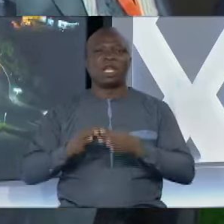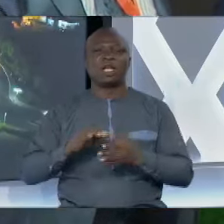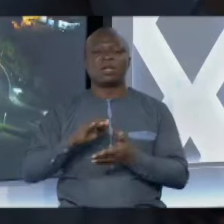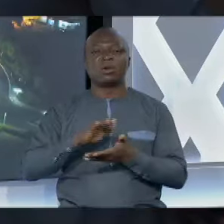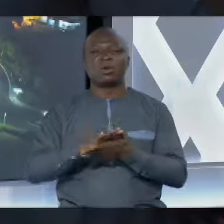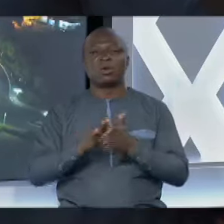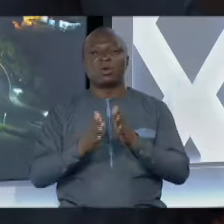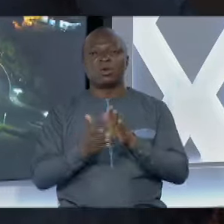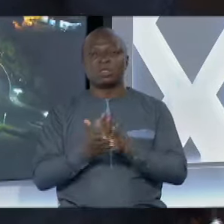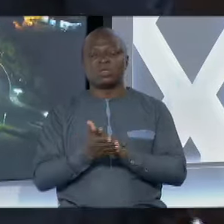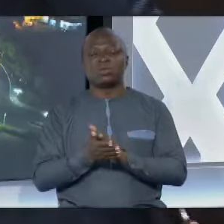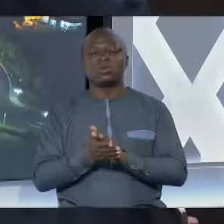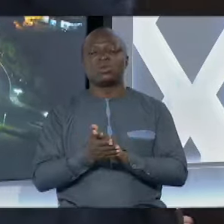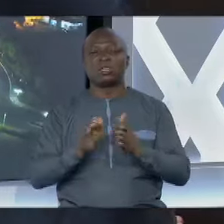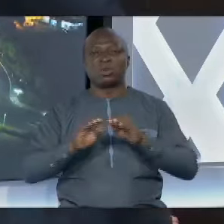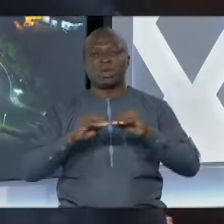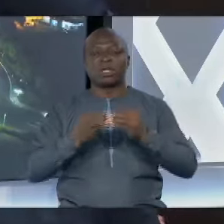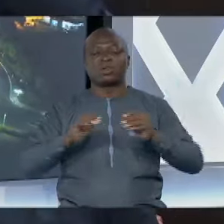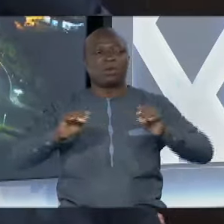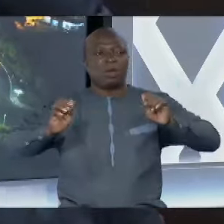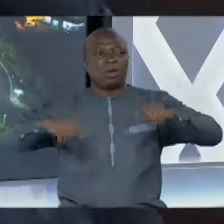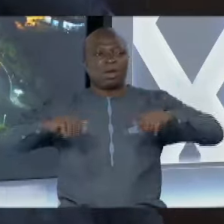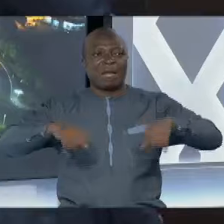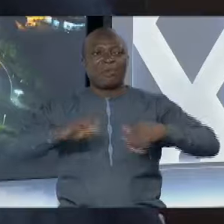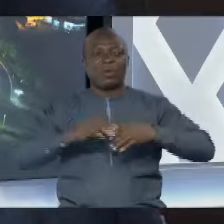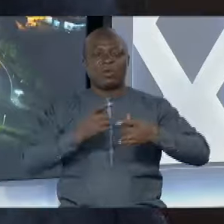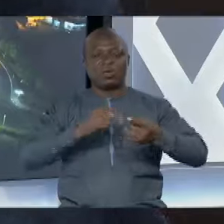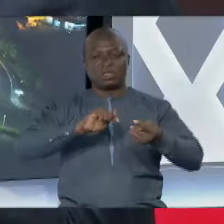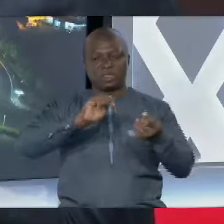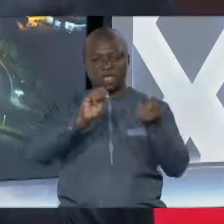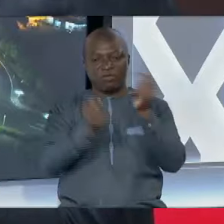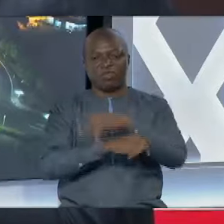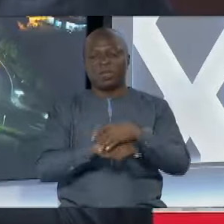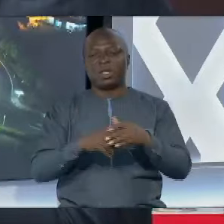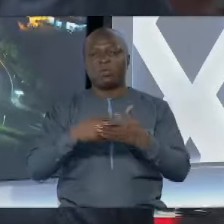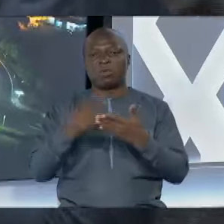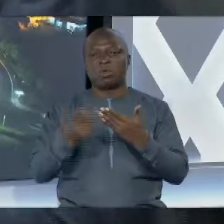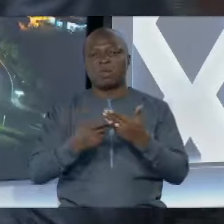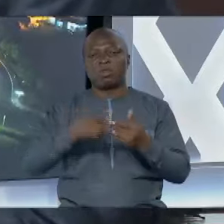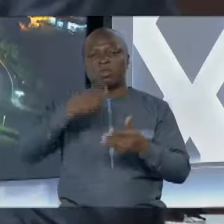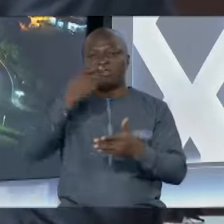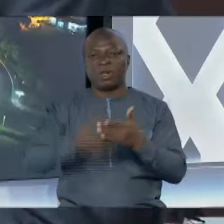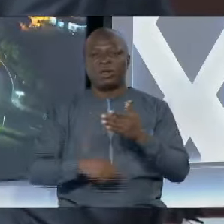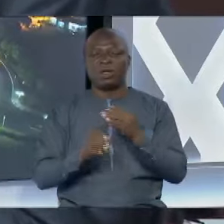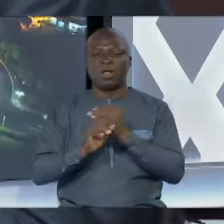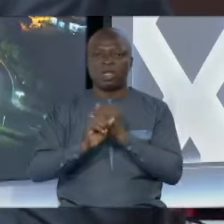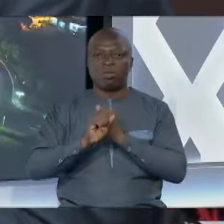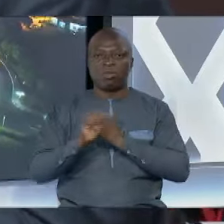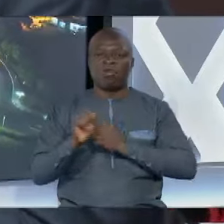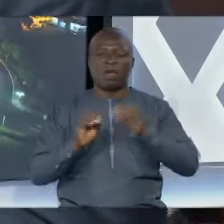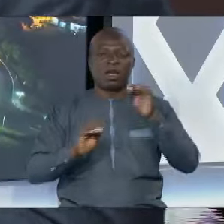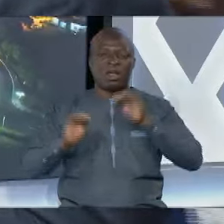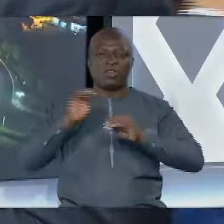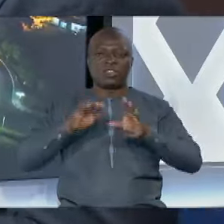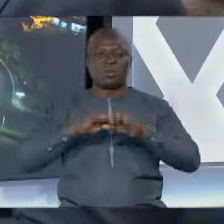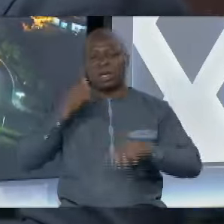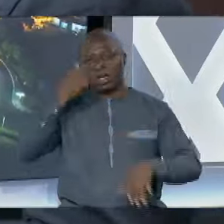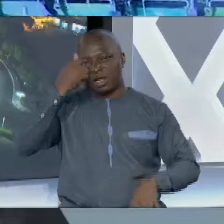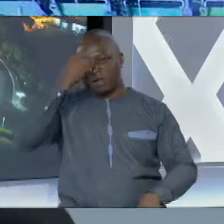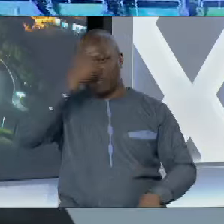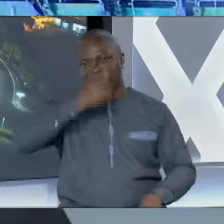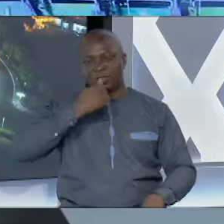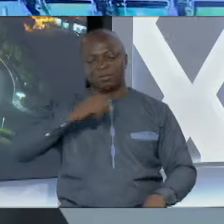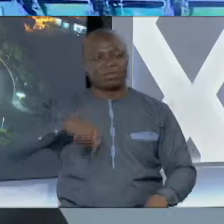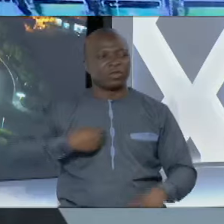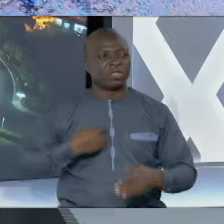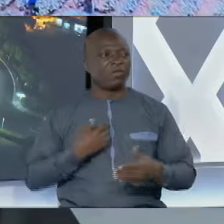effectivement une plateforme capable de transformer les chaînes de valeur et promouvoir l'investissement en Afrique. Nous